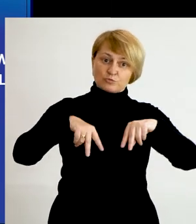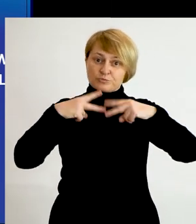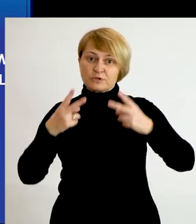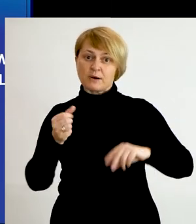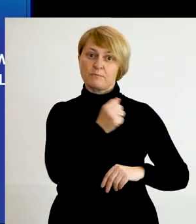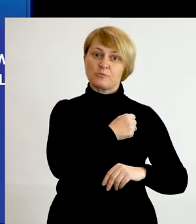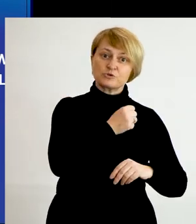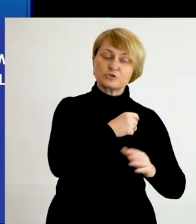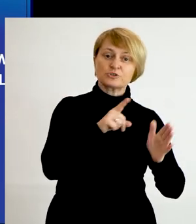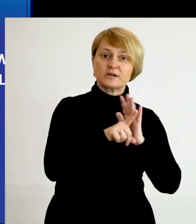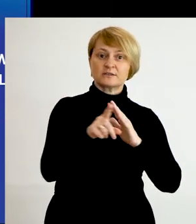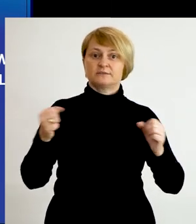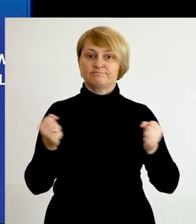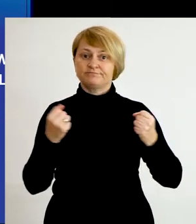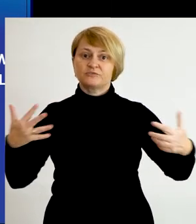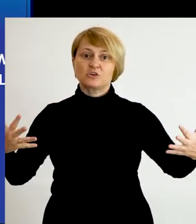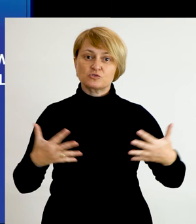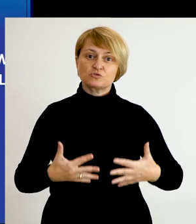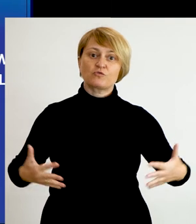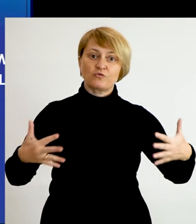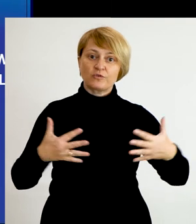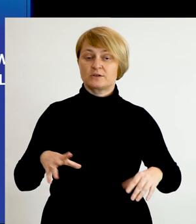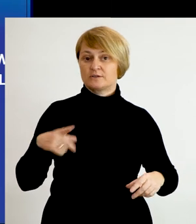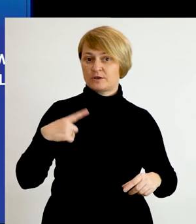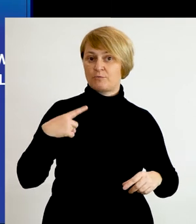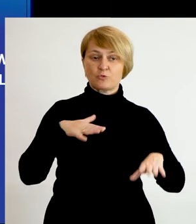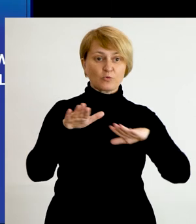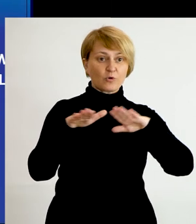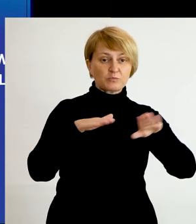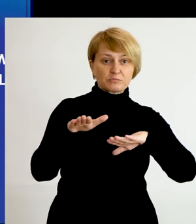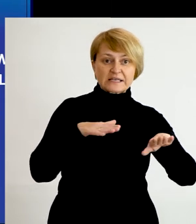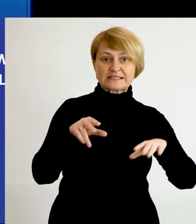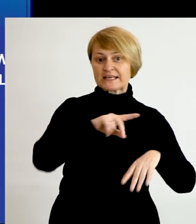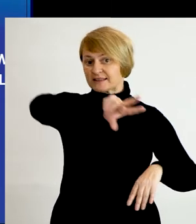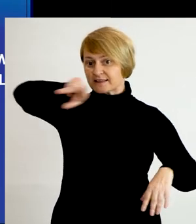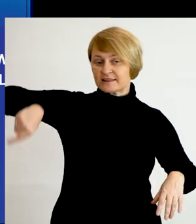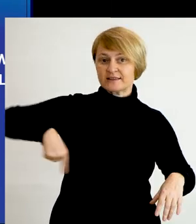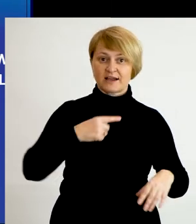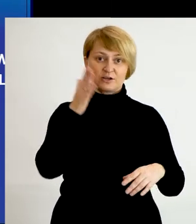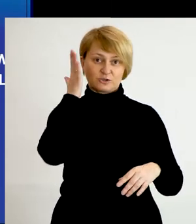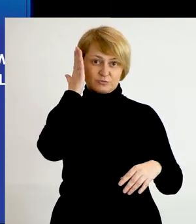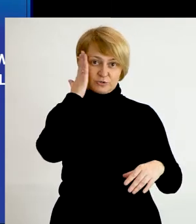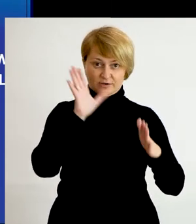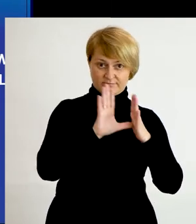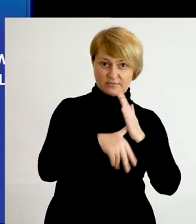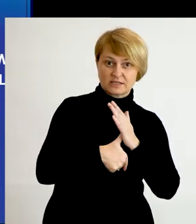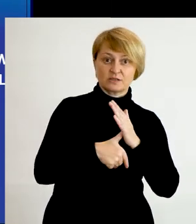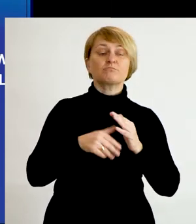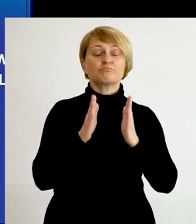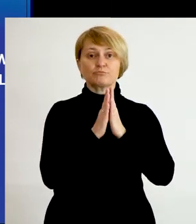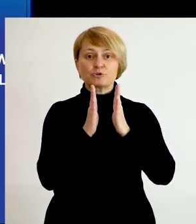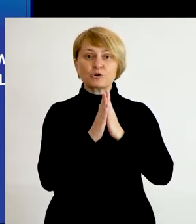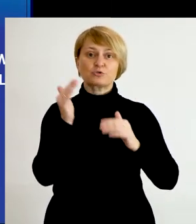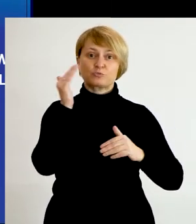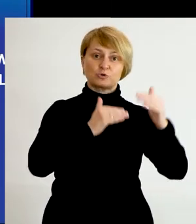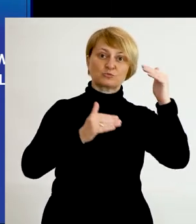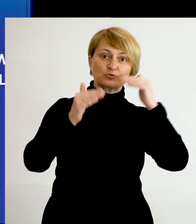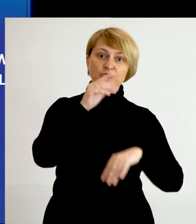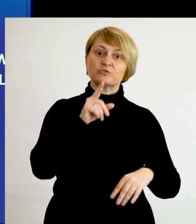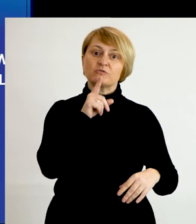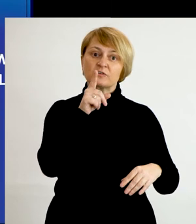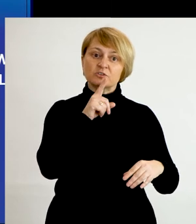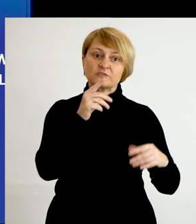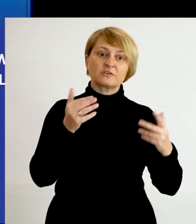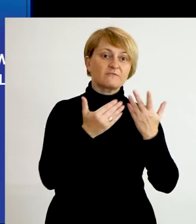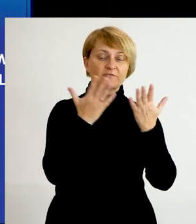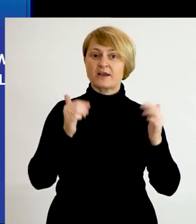przekazywany, użyczany różnym stowarzyszeniom. Nie było takiego miejsca, które byłoby po prostu miejskie, nasze, mieszkańców. Stąd prośba, żeby zbudować tam świetlicę